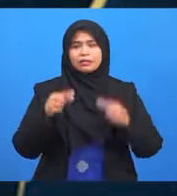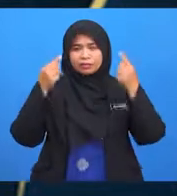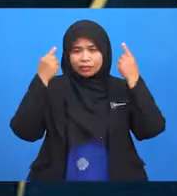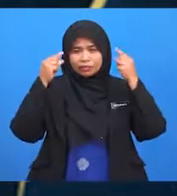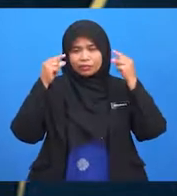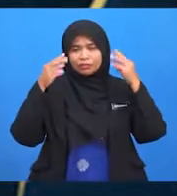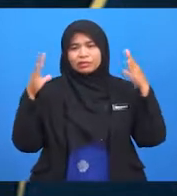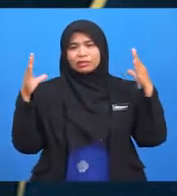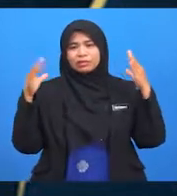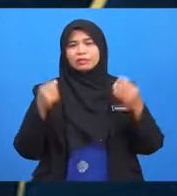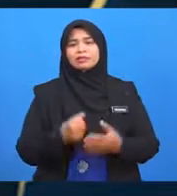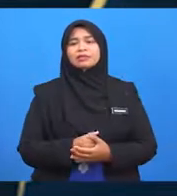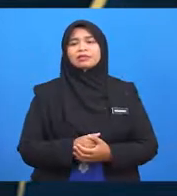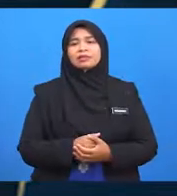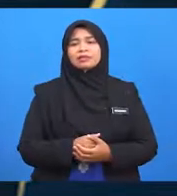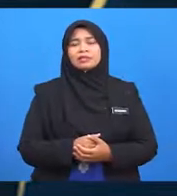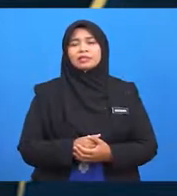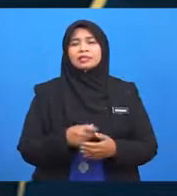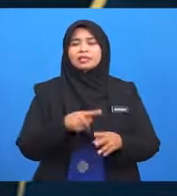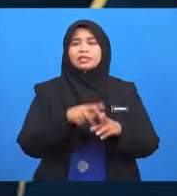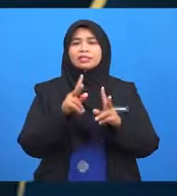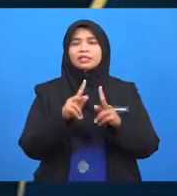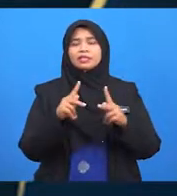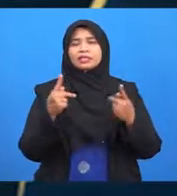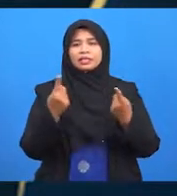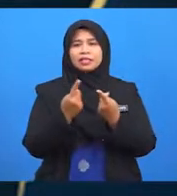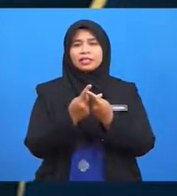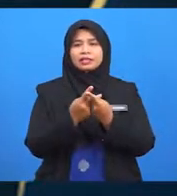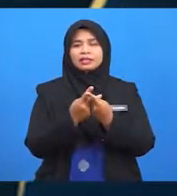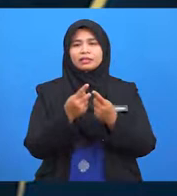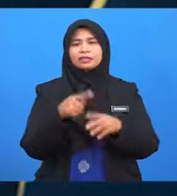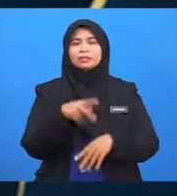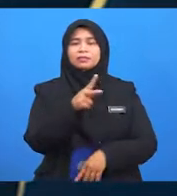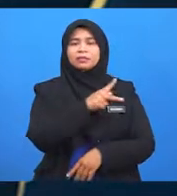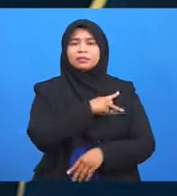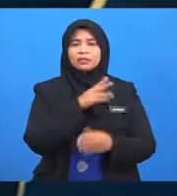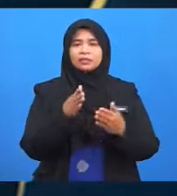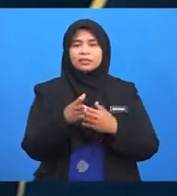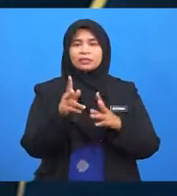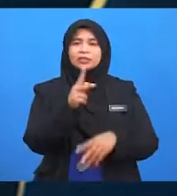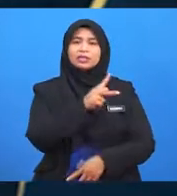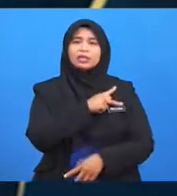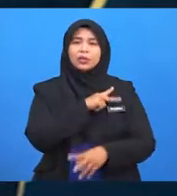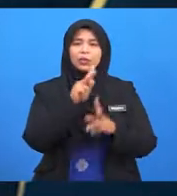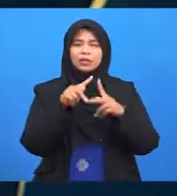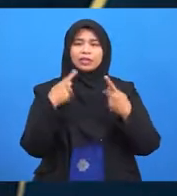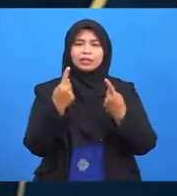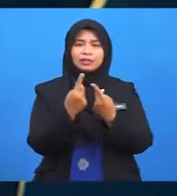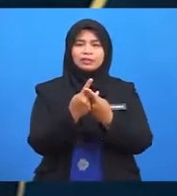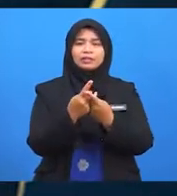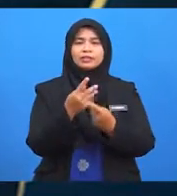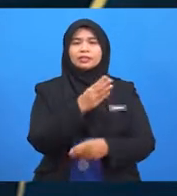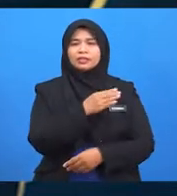Besar. Di kelas pula dipimpin oleh Ketua Kelas.